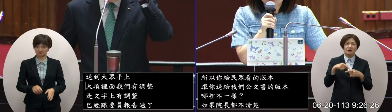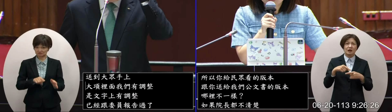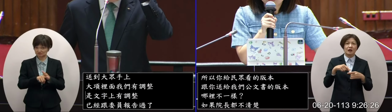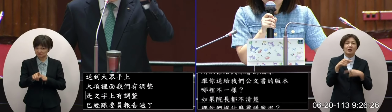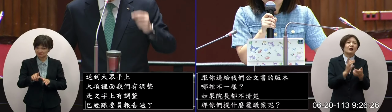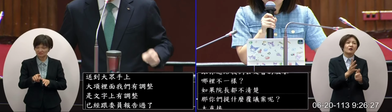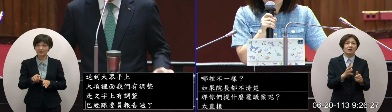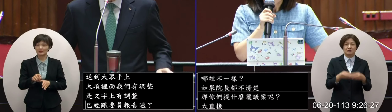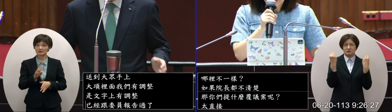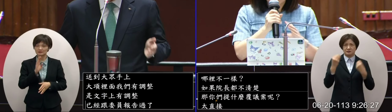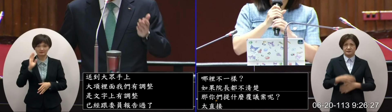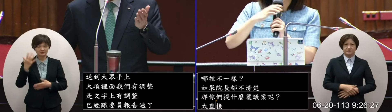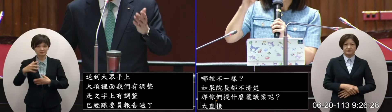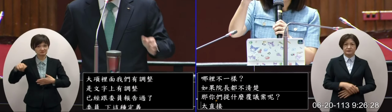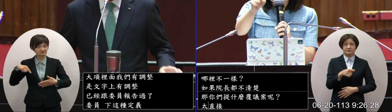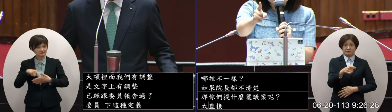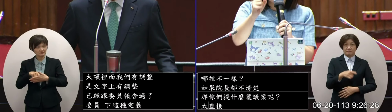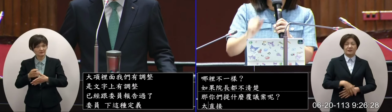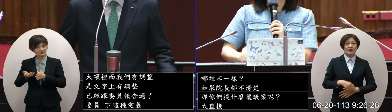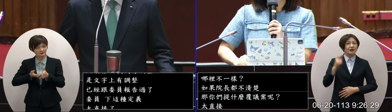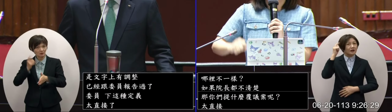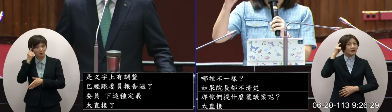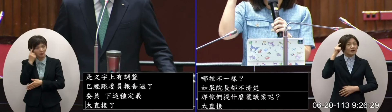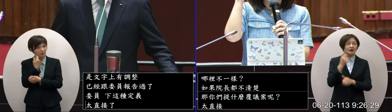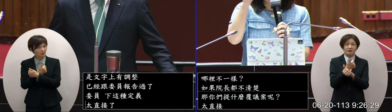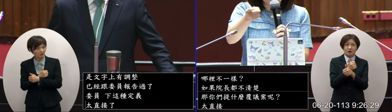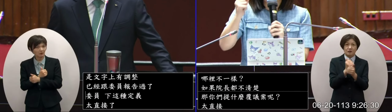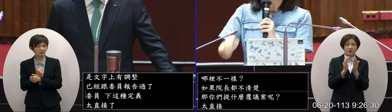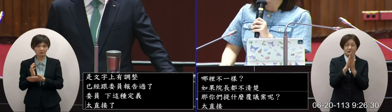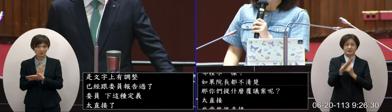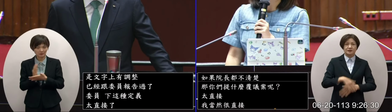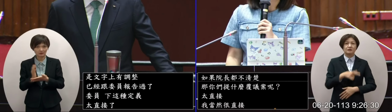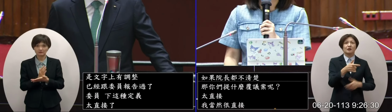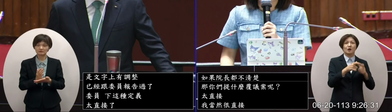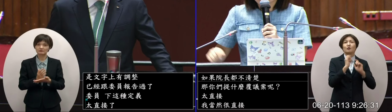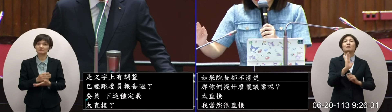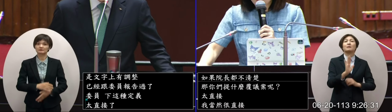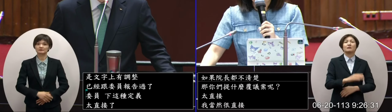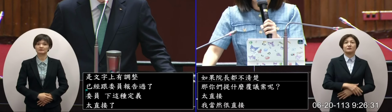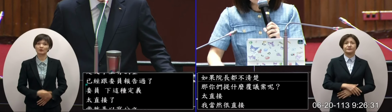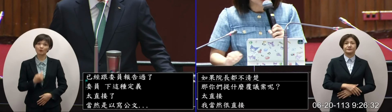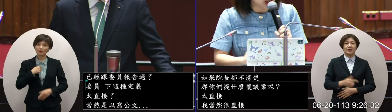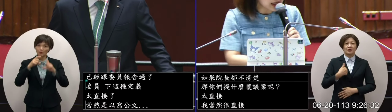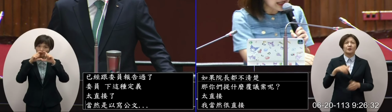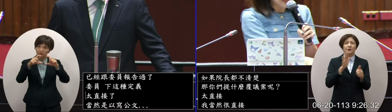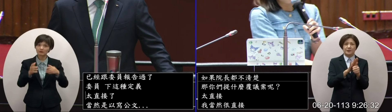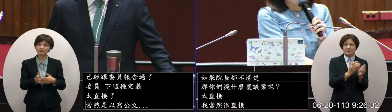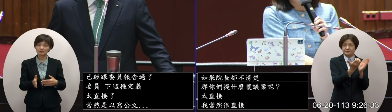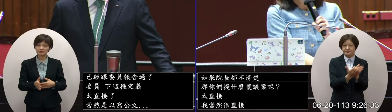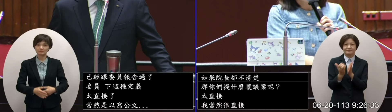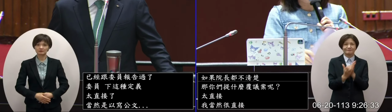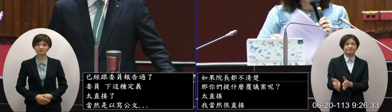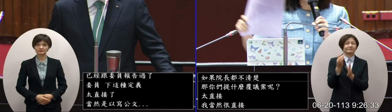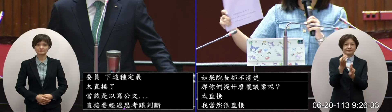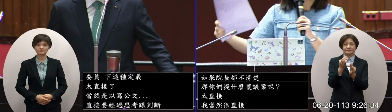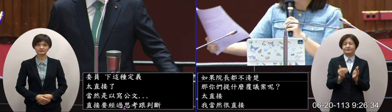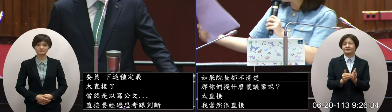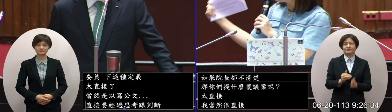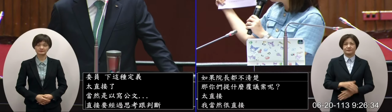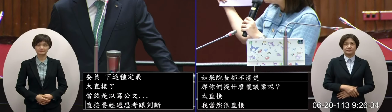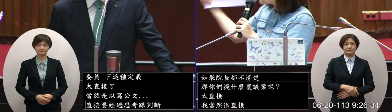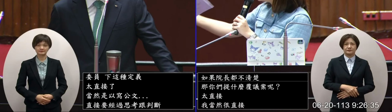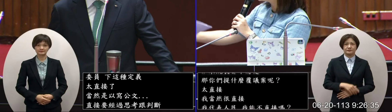经过思考跟判断。 好，你说要经过思考，对不对？你刚刚不愿意回答我的问题， 我回答了、 啊，我帮你